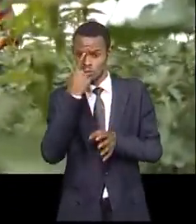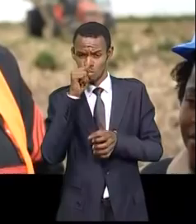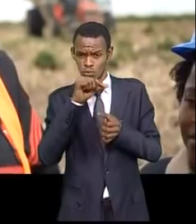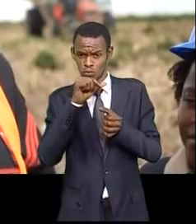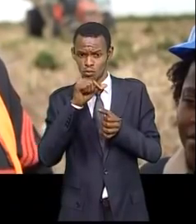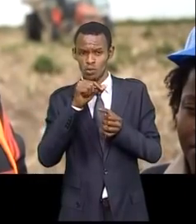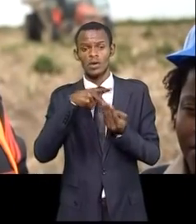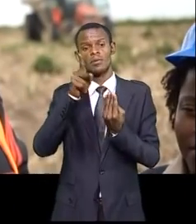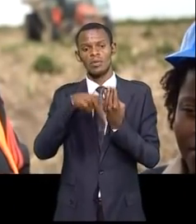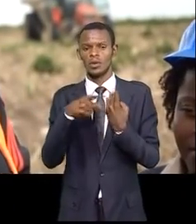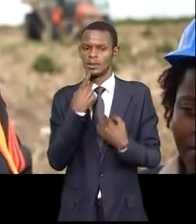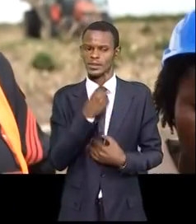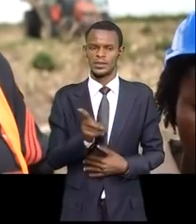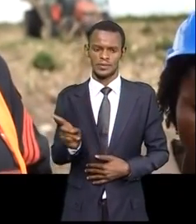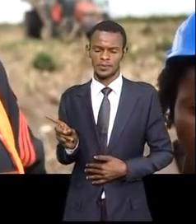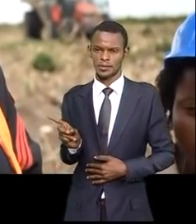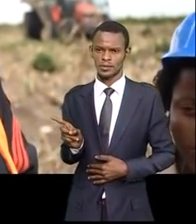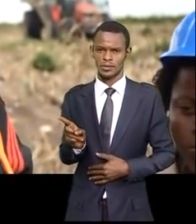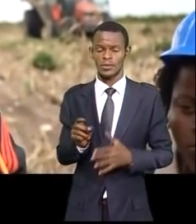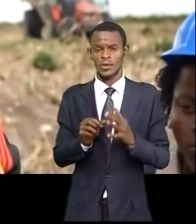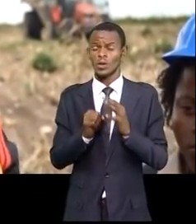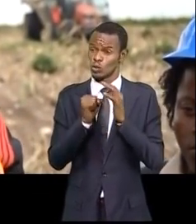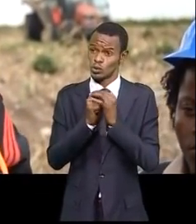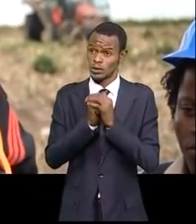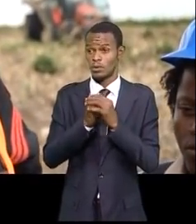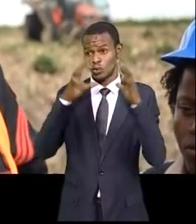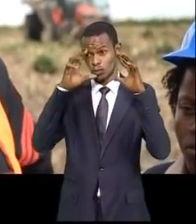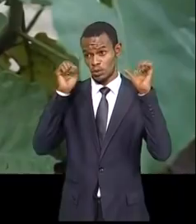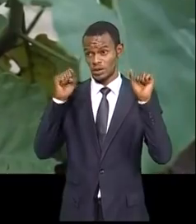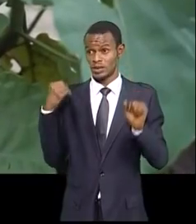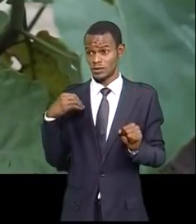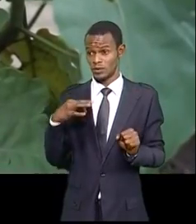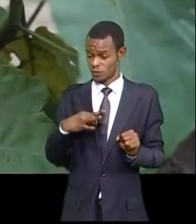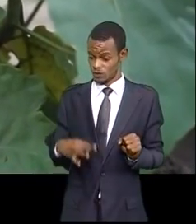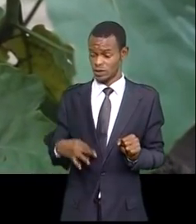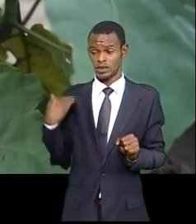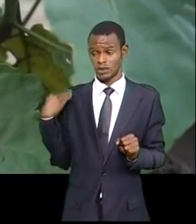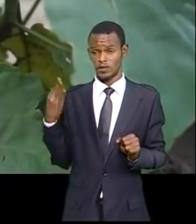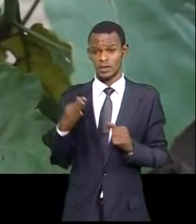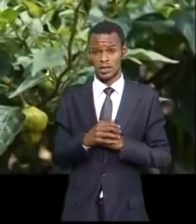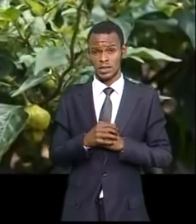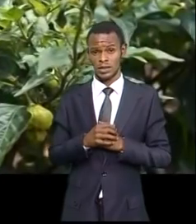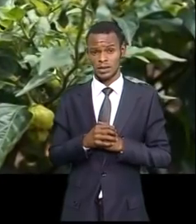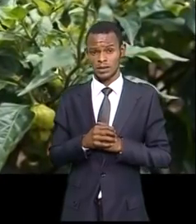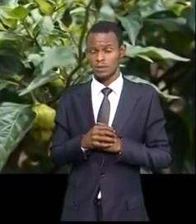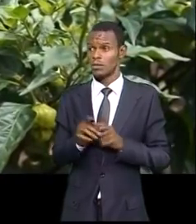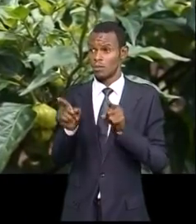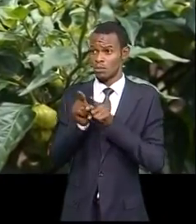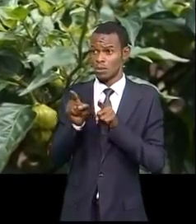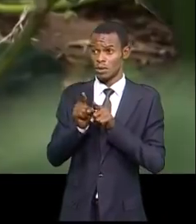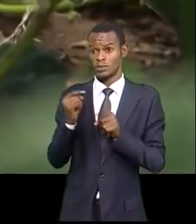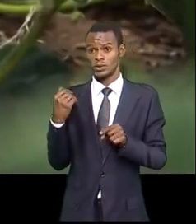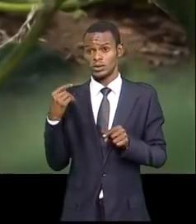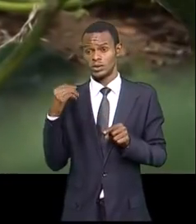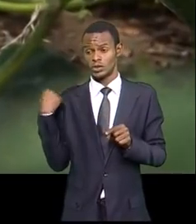complet dont à ce que le chef de l'état félix-antoine tout ce qui est dit est le chef du gouvernement qui